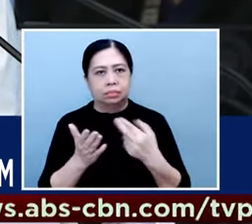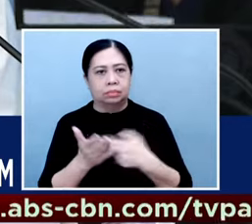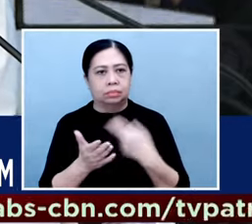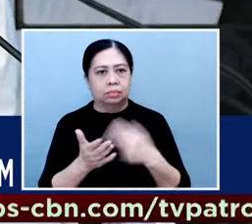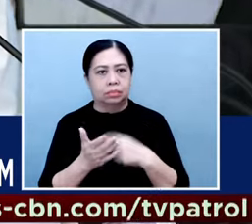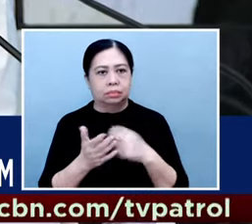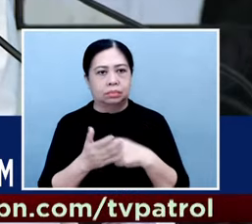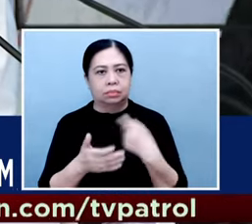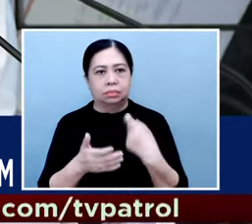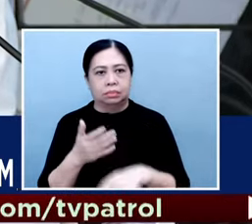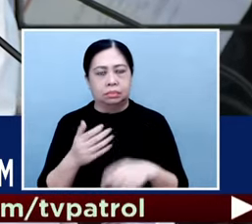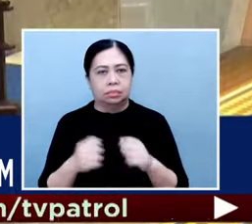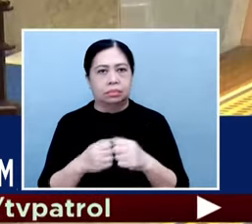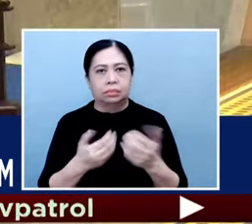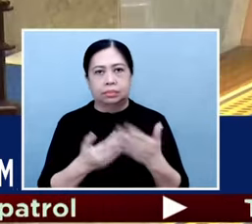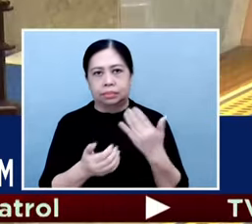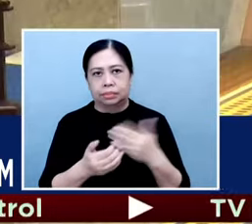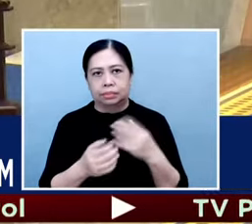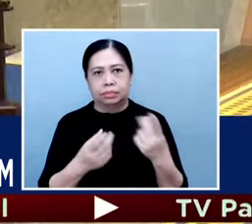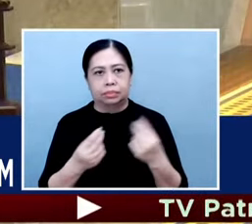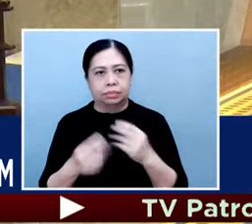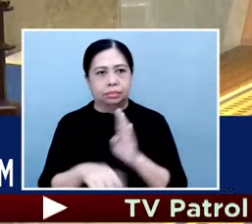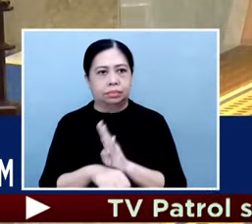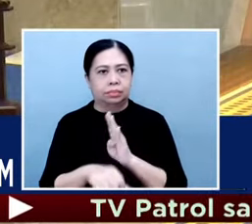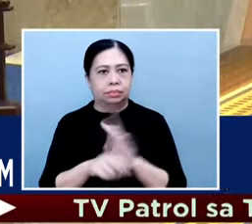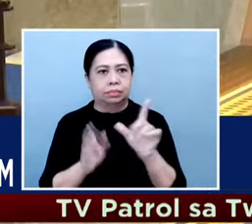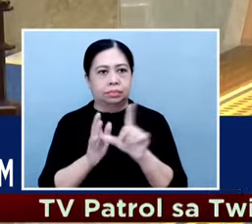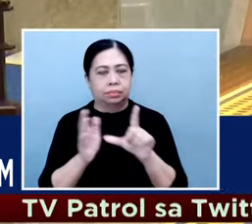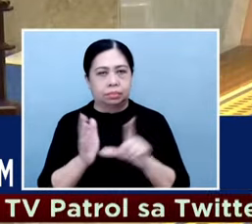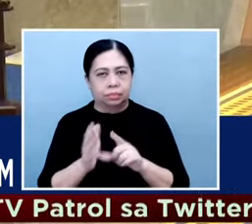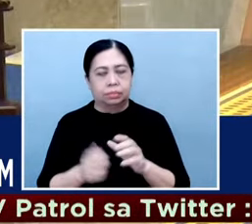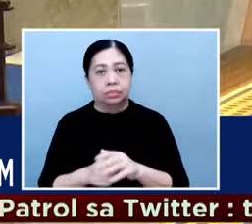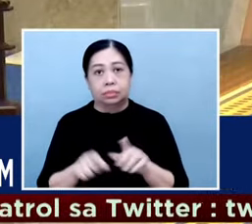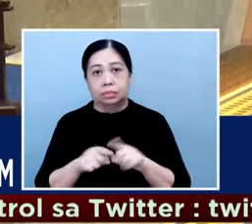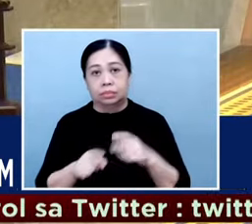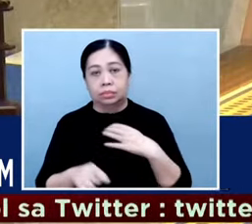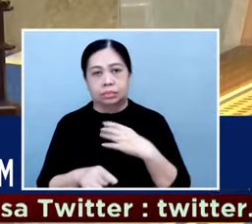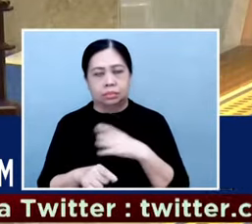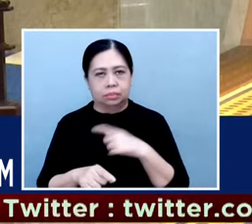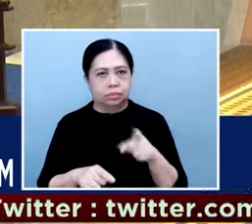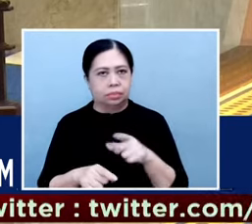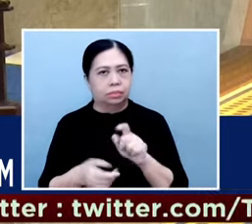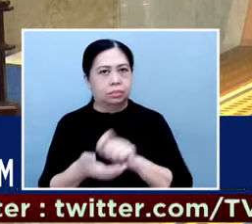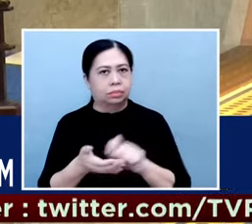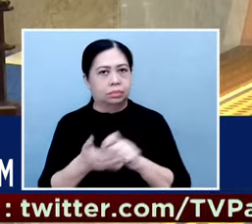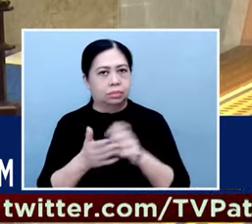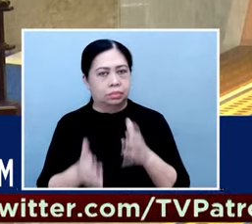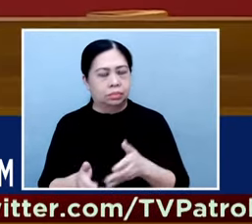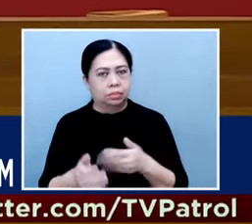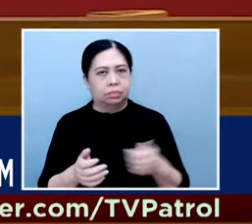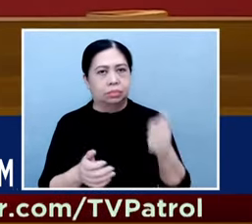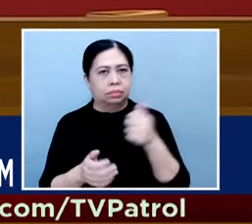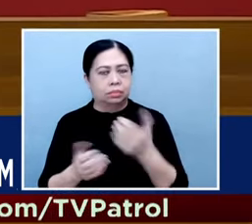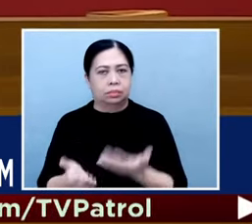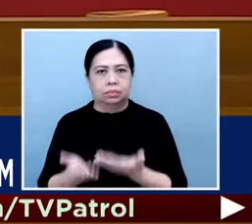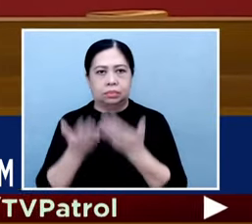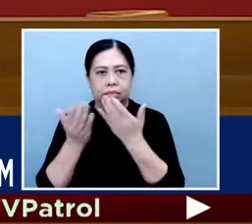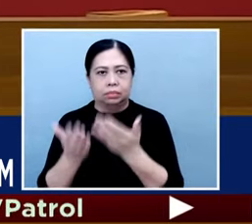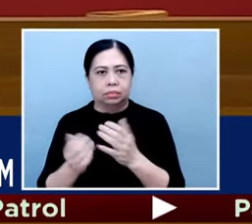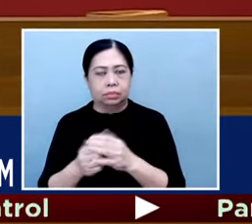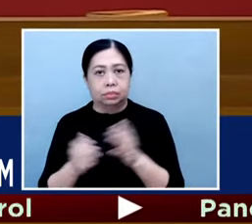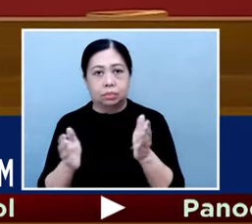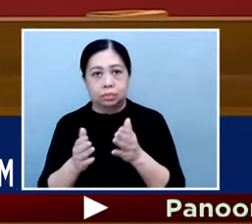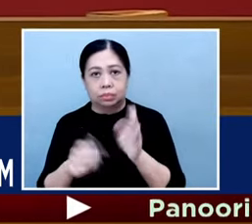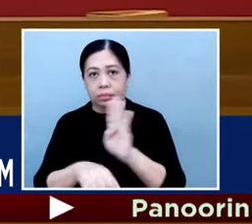ang Ease of Doing Business Law. Bilang kongresista naman, naging principal author siya ng mga batas na nagbibigay sa mga maliliit